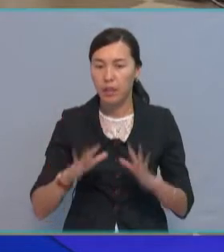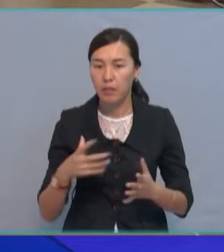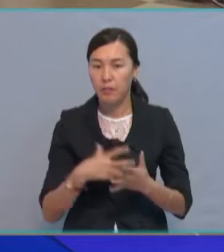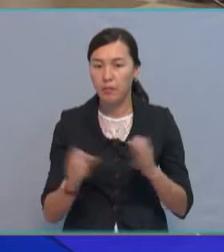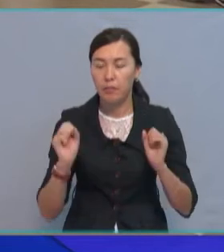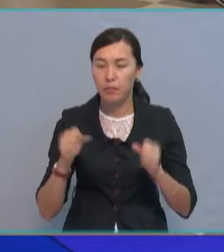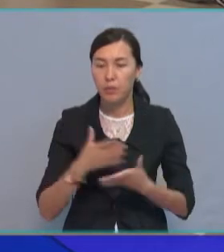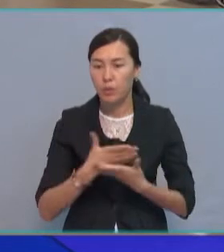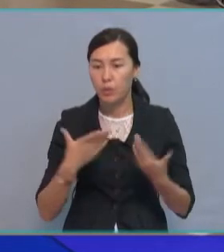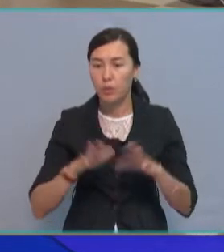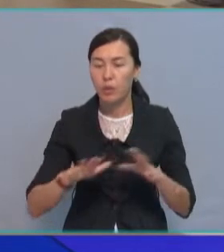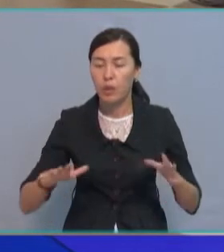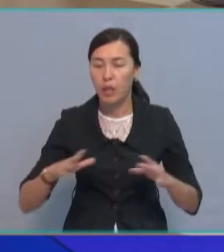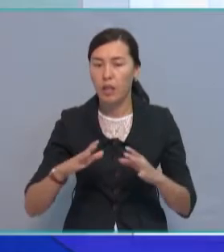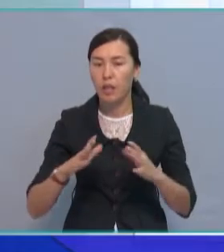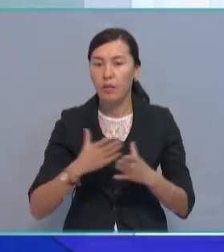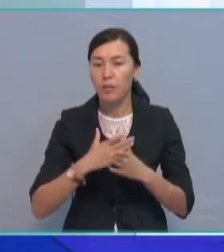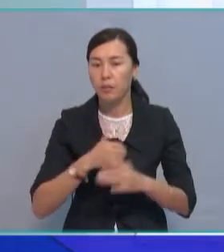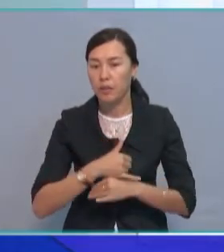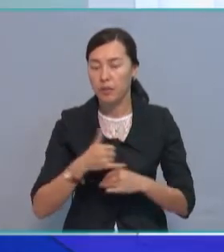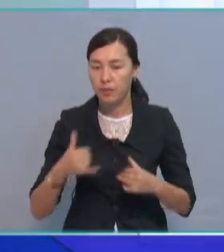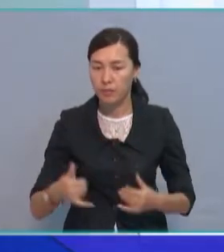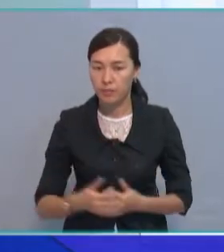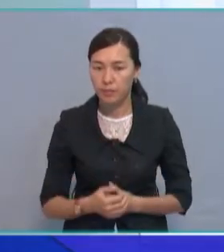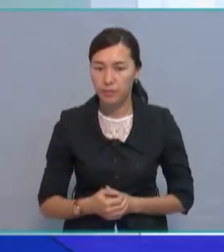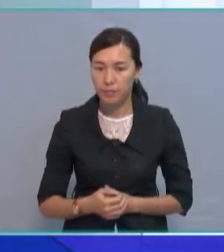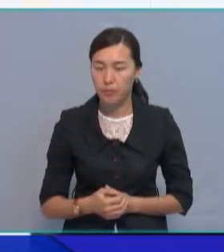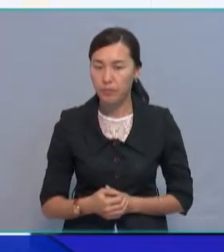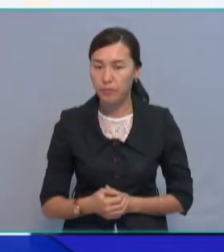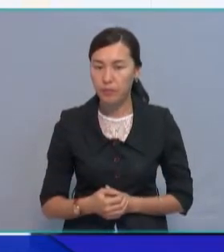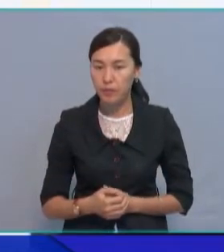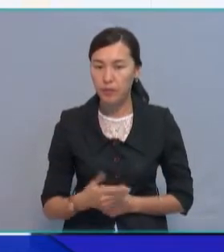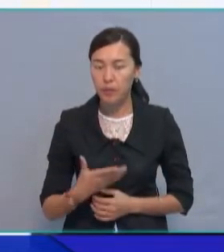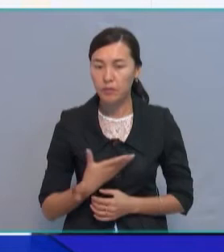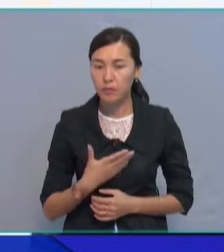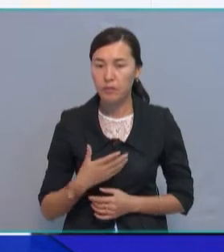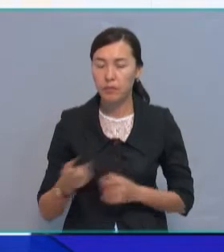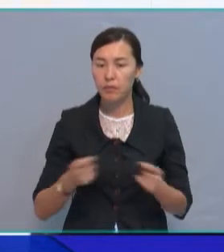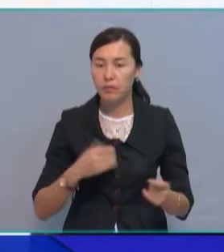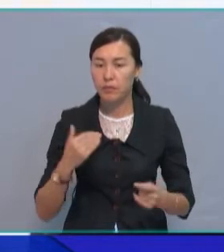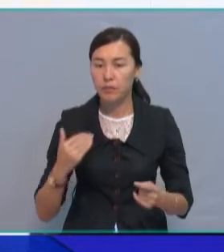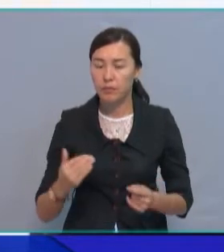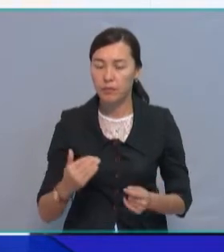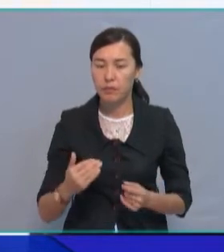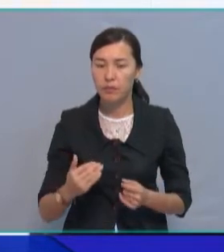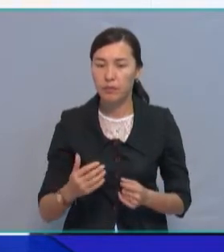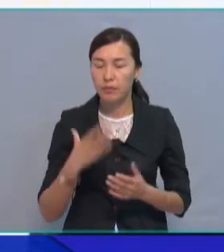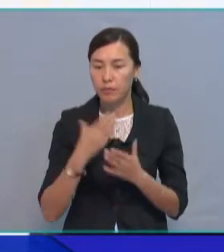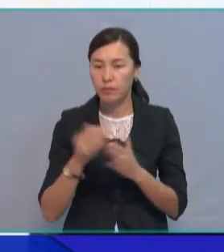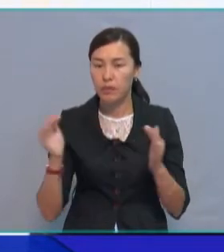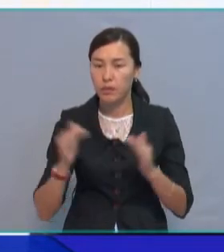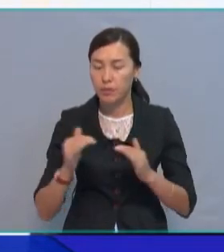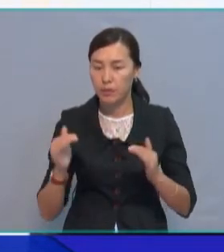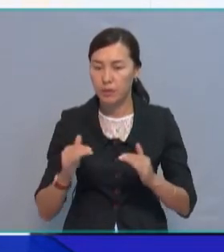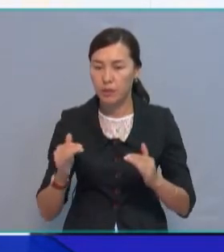алуға мүмкіндігі жоқтарға оқу орны көмек көрсетпек. Бұл мәселе қарастырылған, біздің әкімшілік тарапынан қарастырылған, өзіміздің